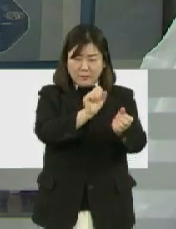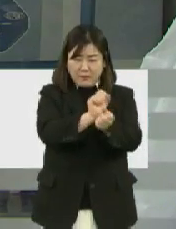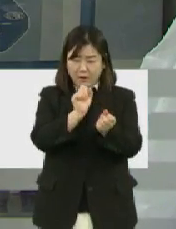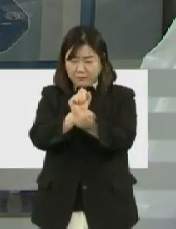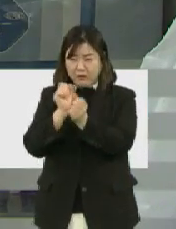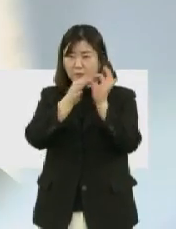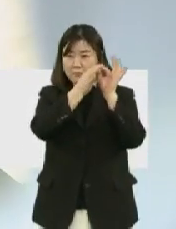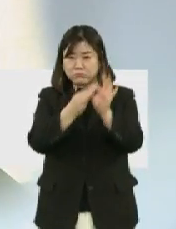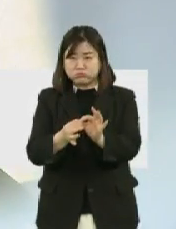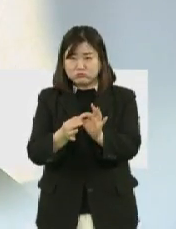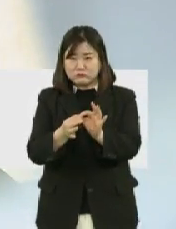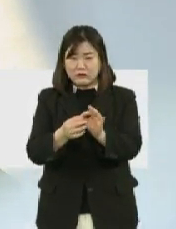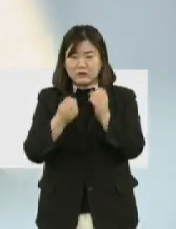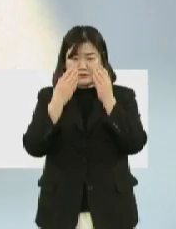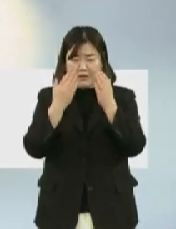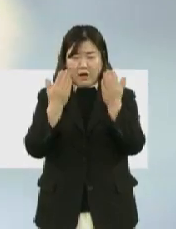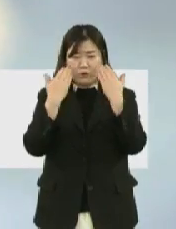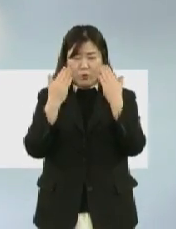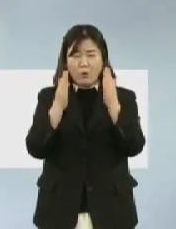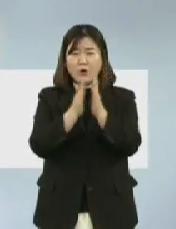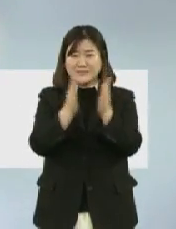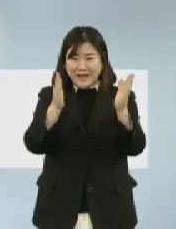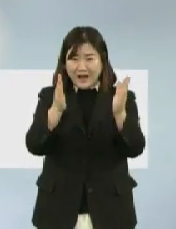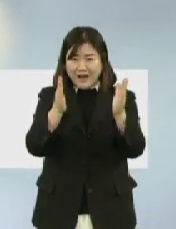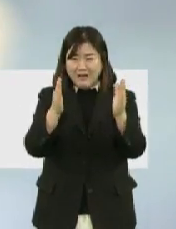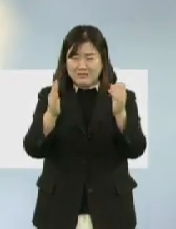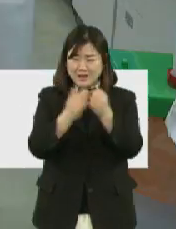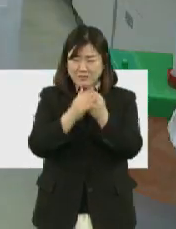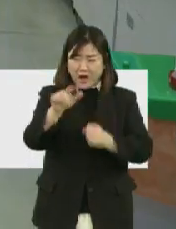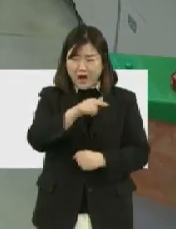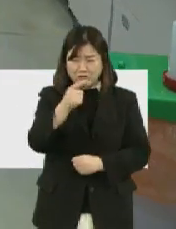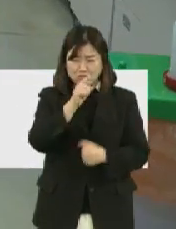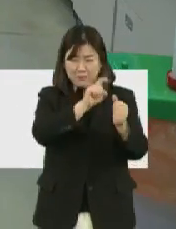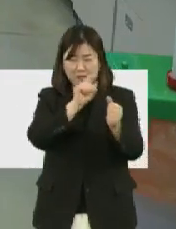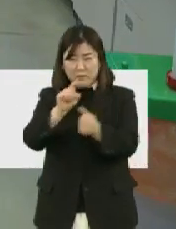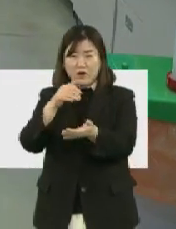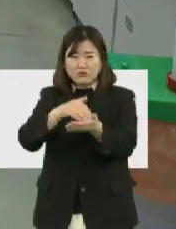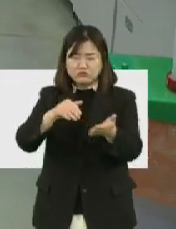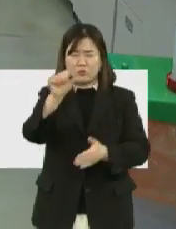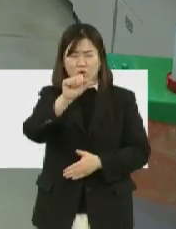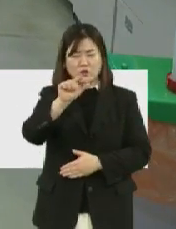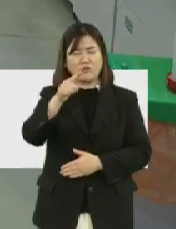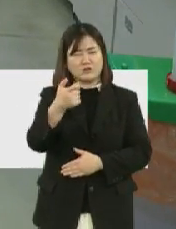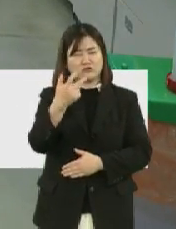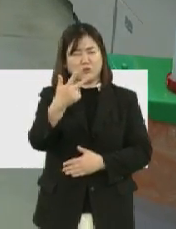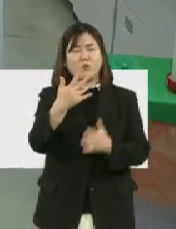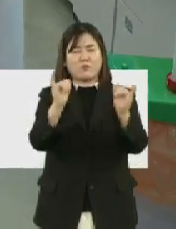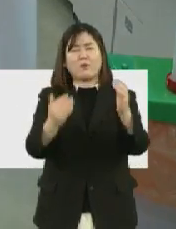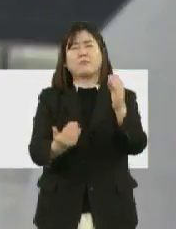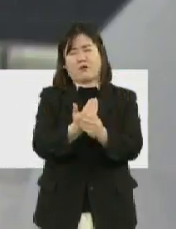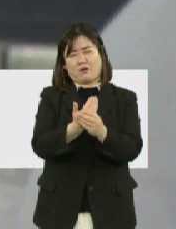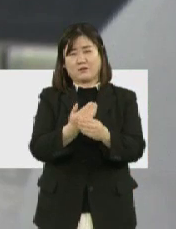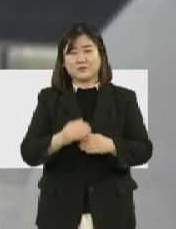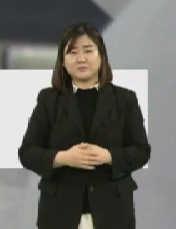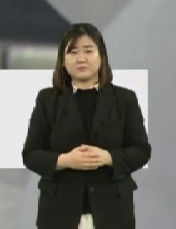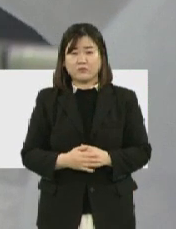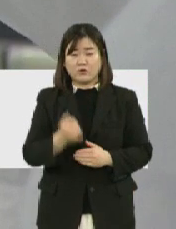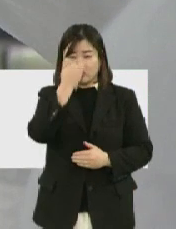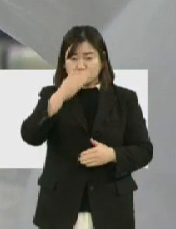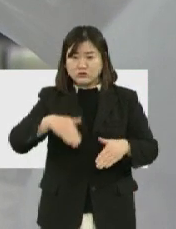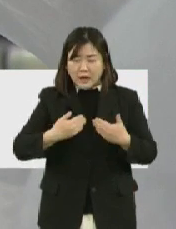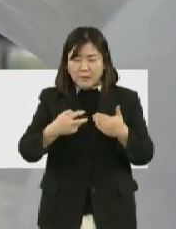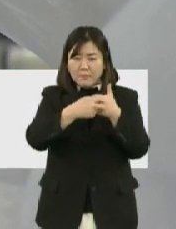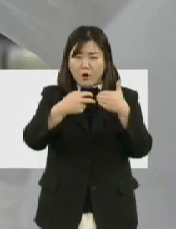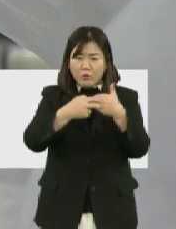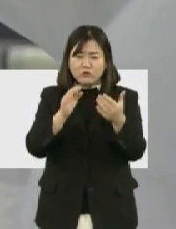지속하는 가운데 새 학기 개혁과 맞물리면서 하루 악 하루 사이와 친자가 5천 67명 발생했습니다 충남도